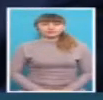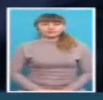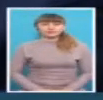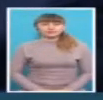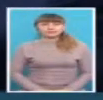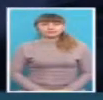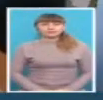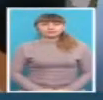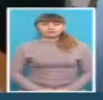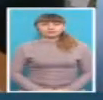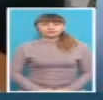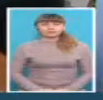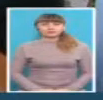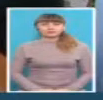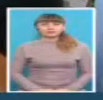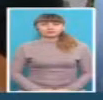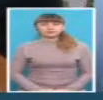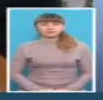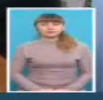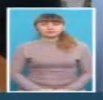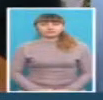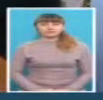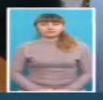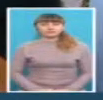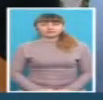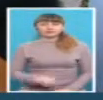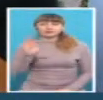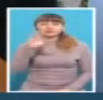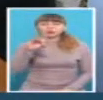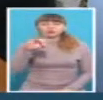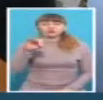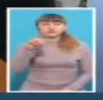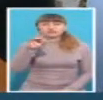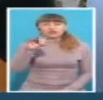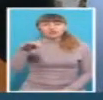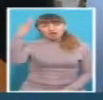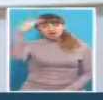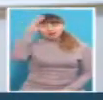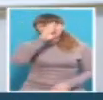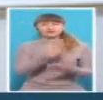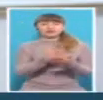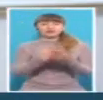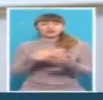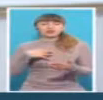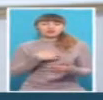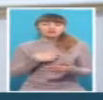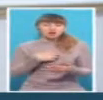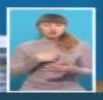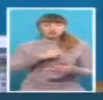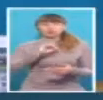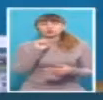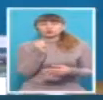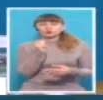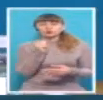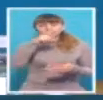елбасы. Екі елдің арасындағы қарым-қатынасты одан әрі өркендетуге сіз көп үлес қосып жүрсіз. Сауд